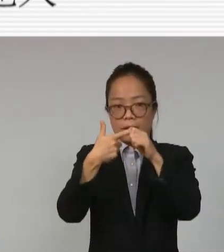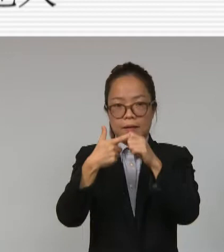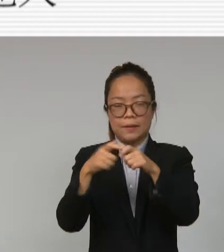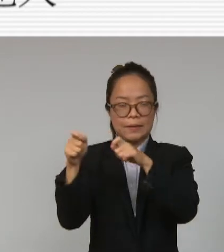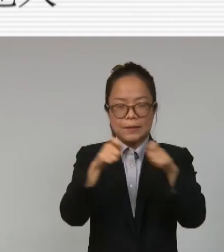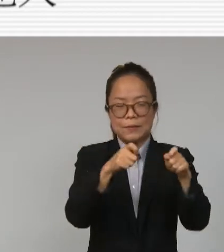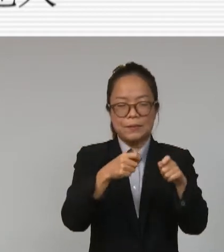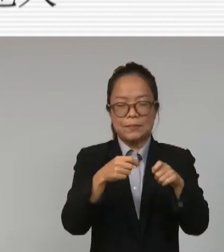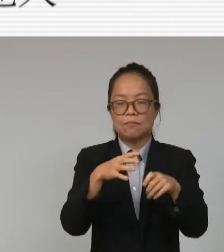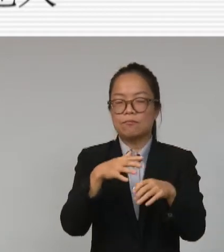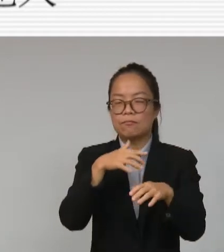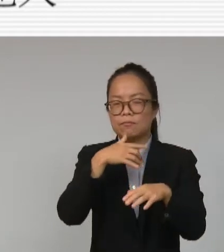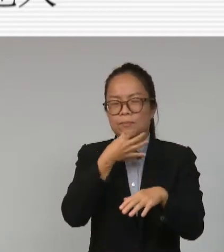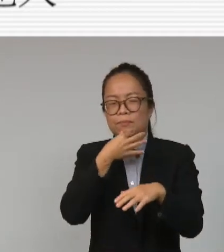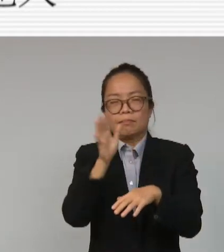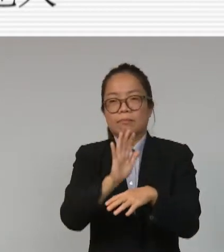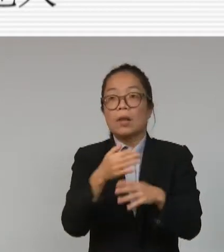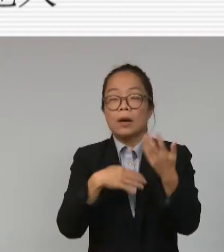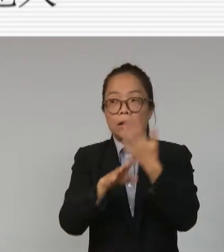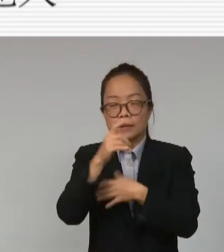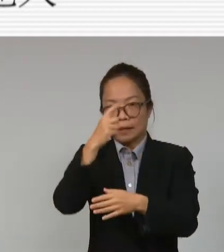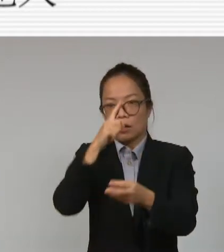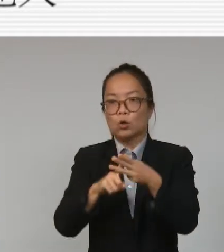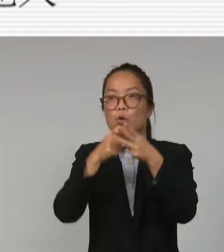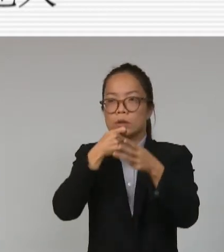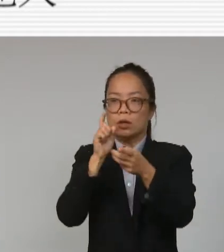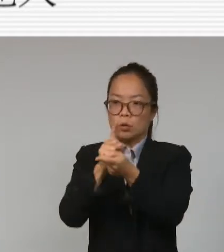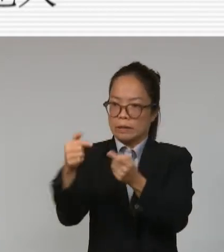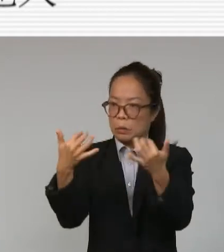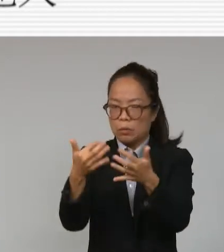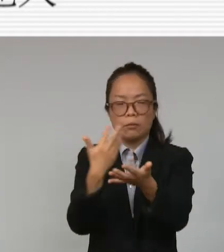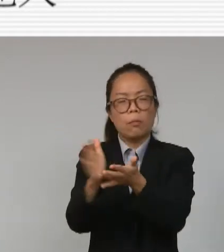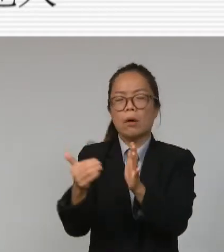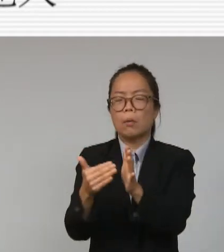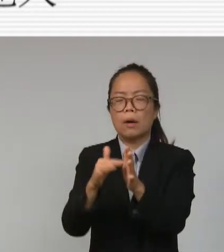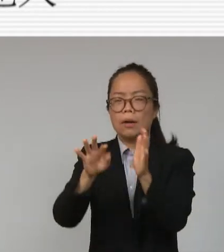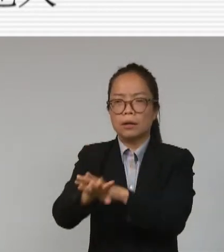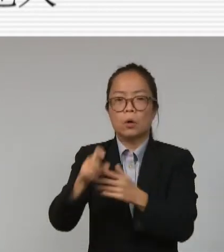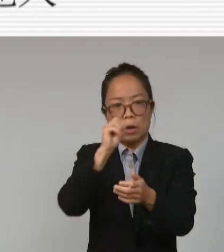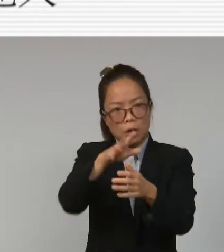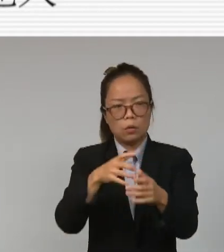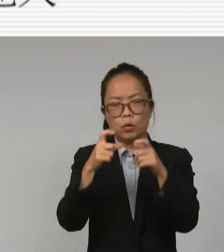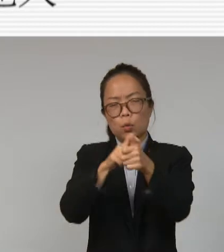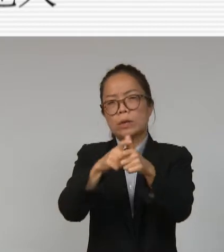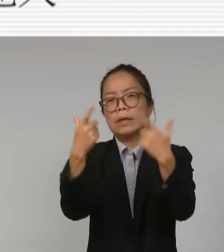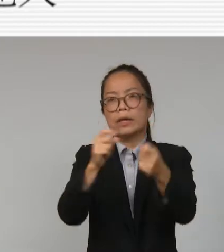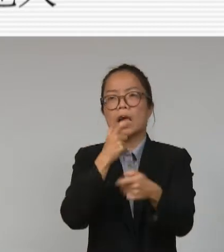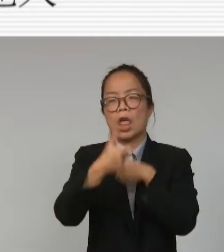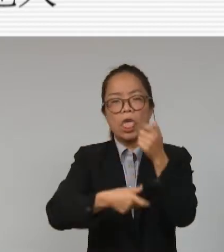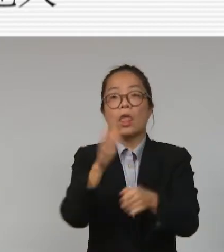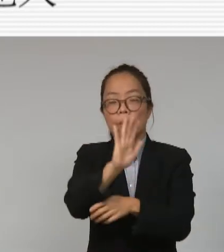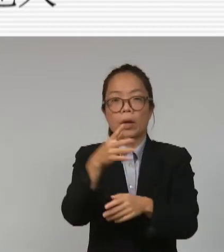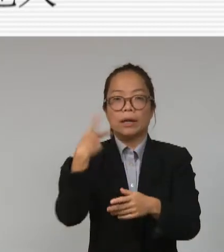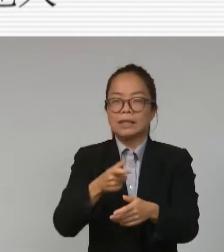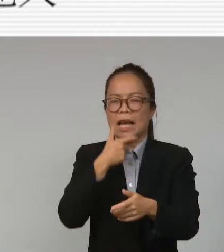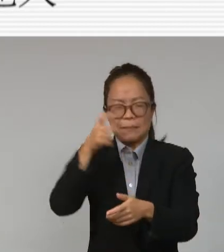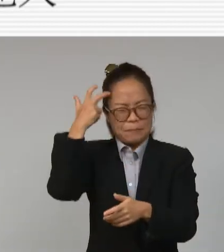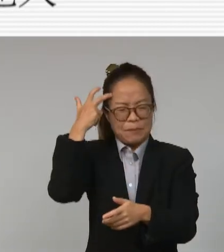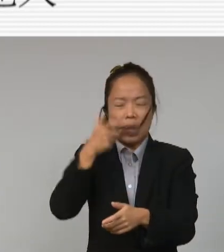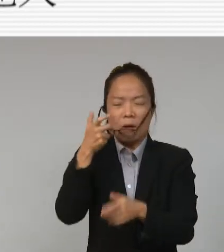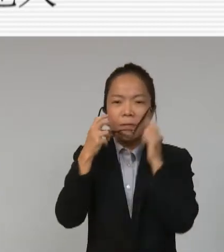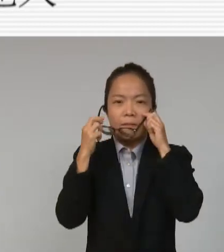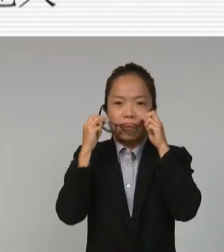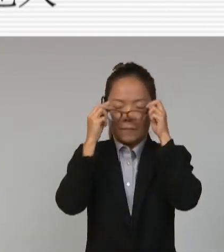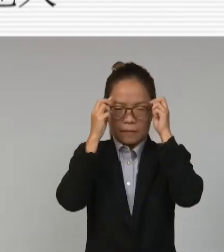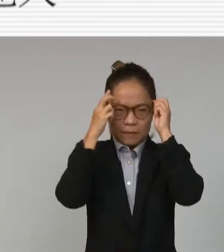证程序进行，不得就主持人已处置或已明白告知为同一问题者，再为重复发